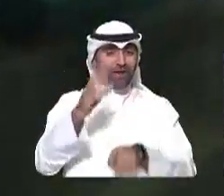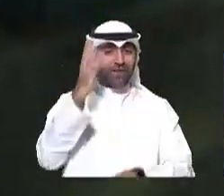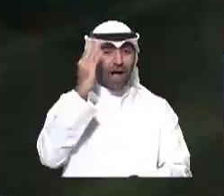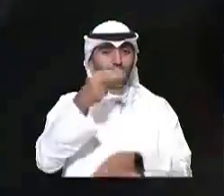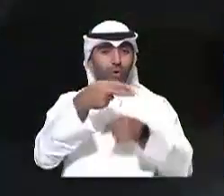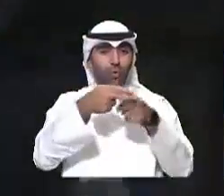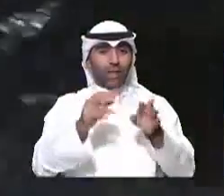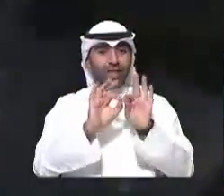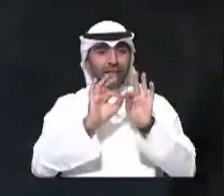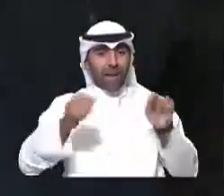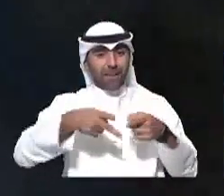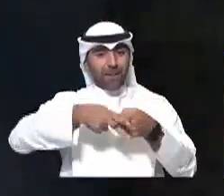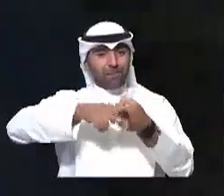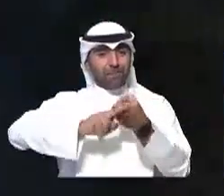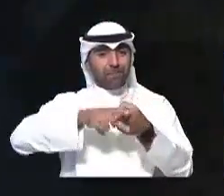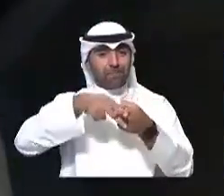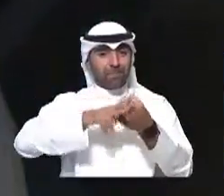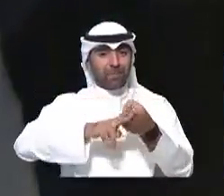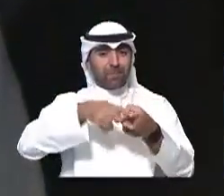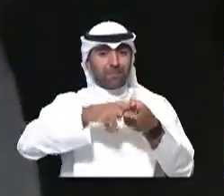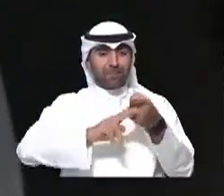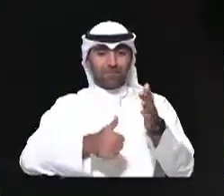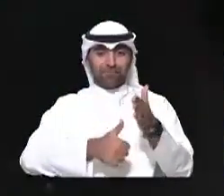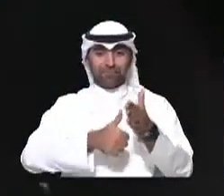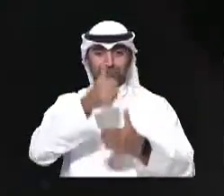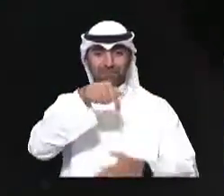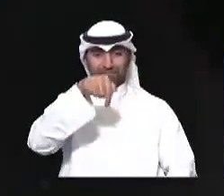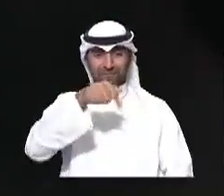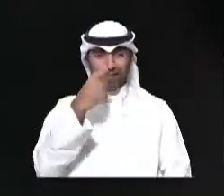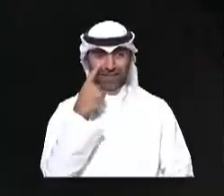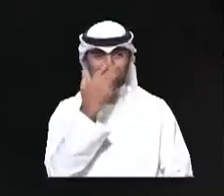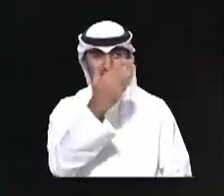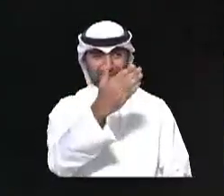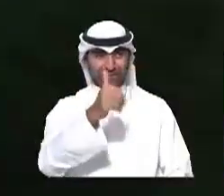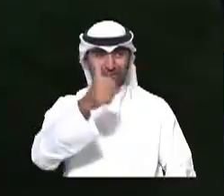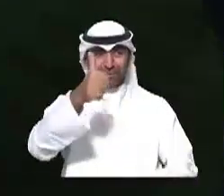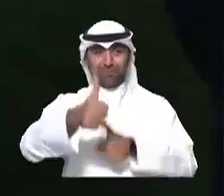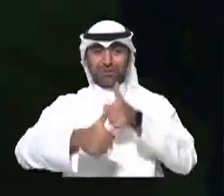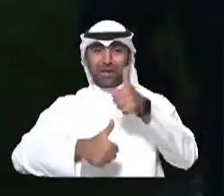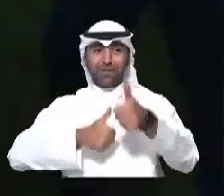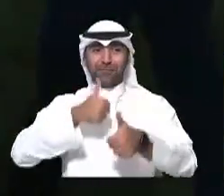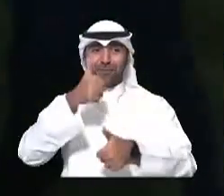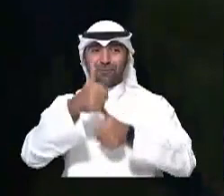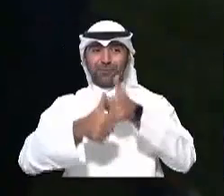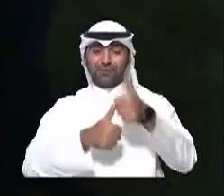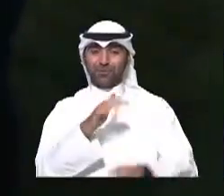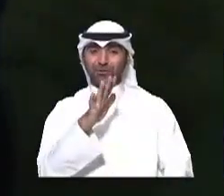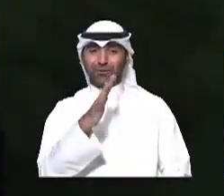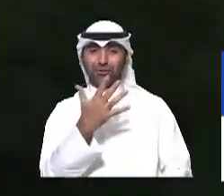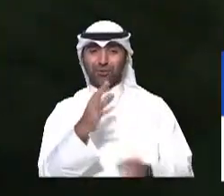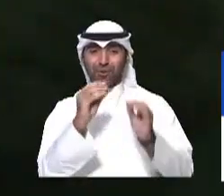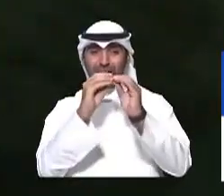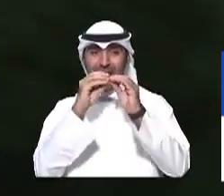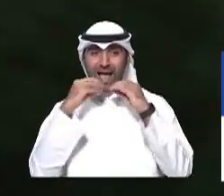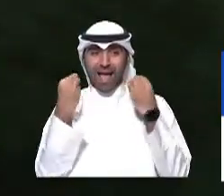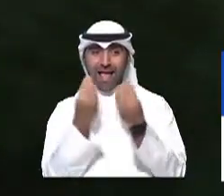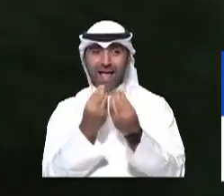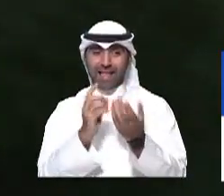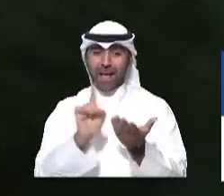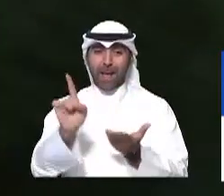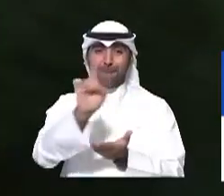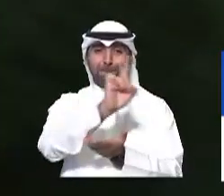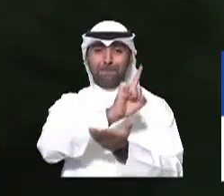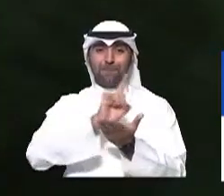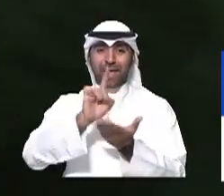المجتمع وتحث على تنمية الفكر البيئي لدى الجميع. ومن ثم ستذهب هذه الكمية إلى مصانع إعادة